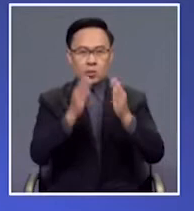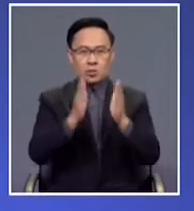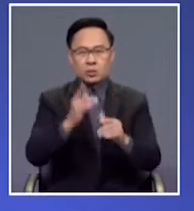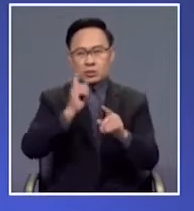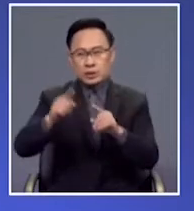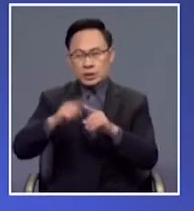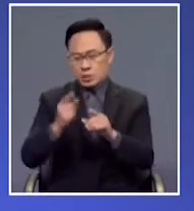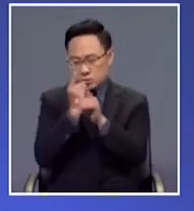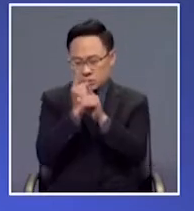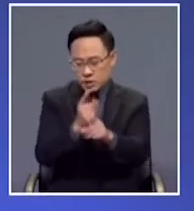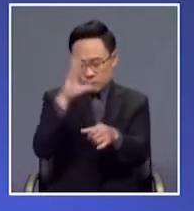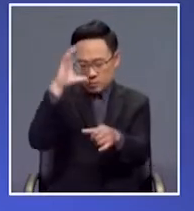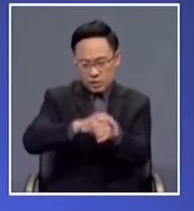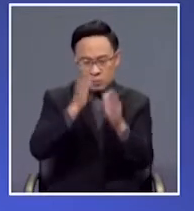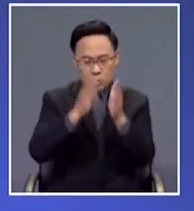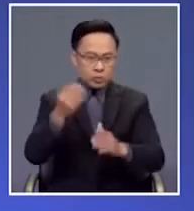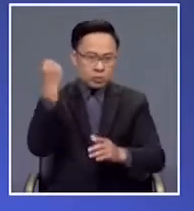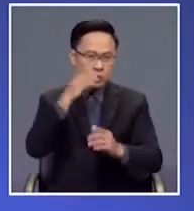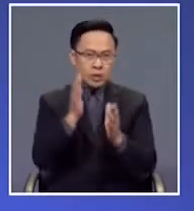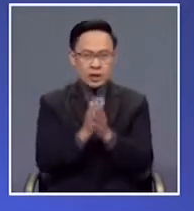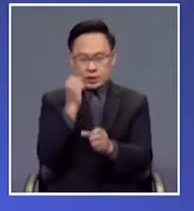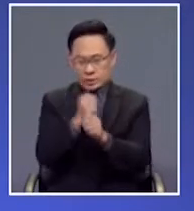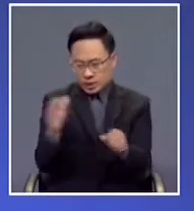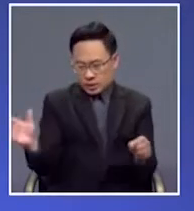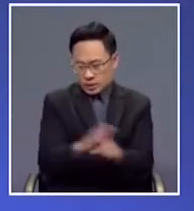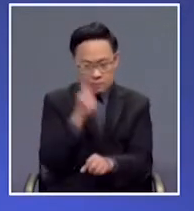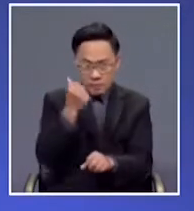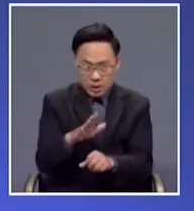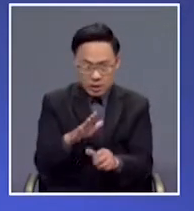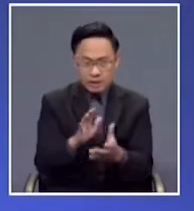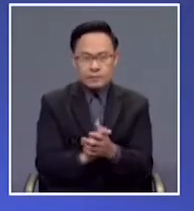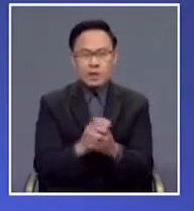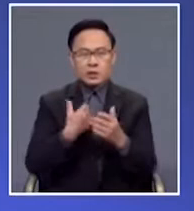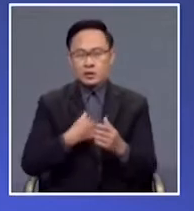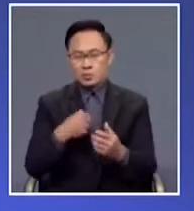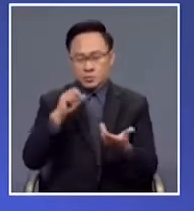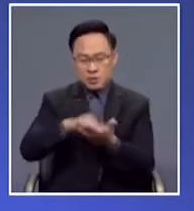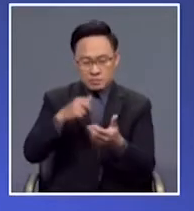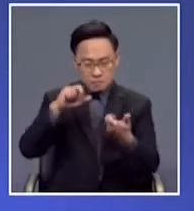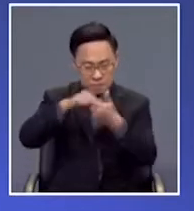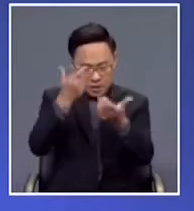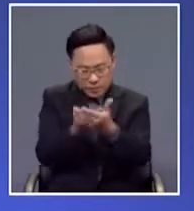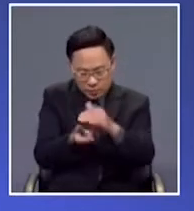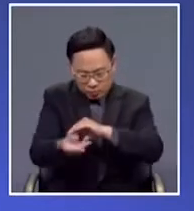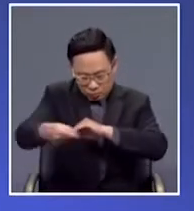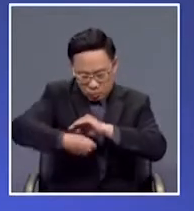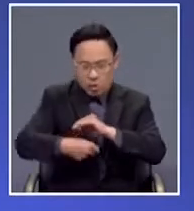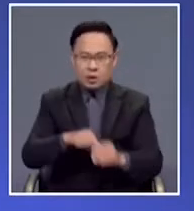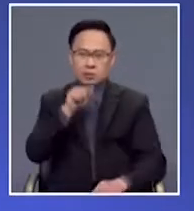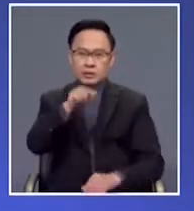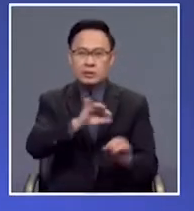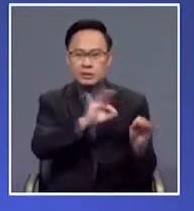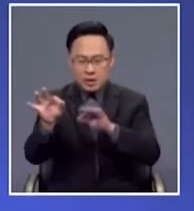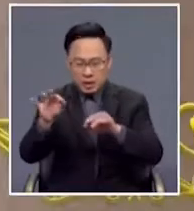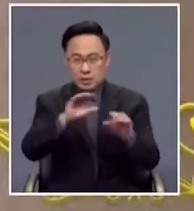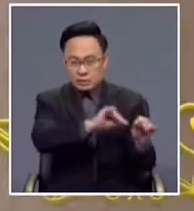คดีโดยผู้ที่ไม่สามารถทำงานได้อย่างเต็มประสิทธิภาพนั้นหากมีการเรียกรับผลประโยชน์ด้วยจะต้องมีการปรับย้ายสอบสวน